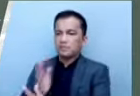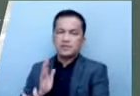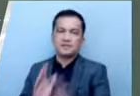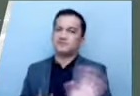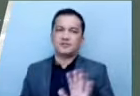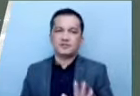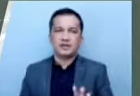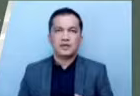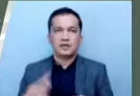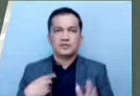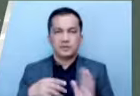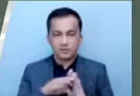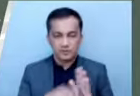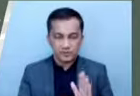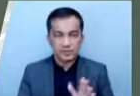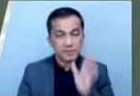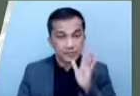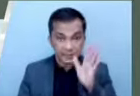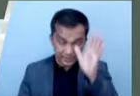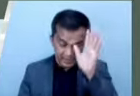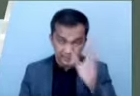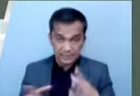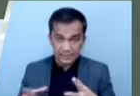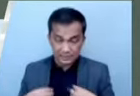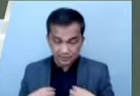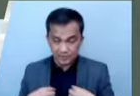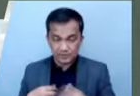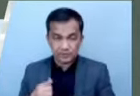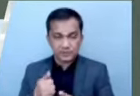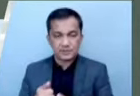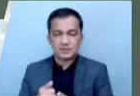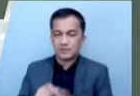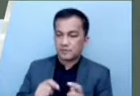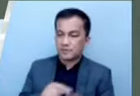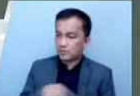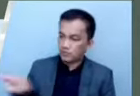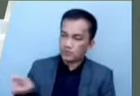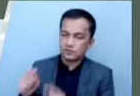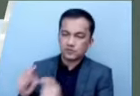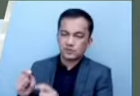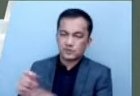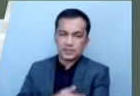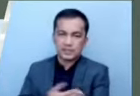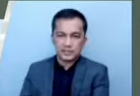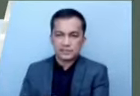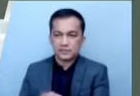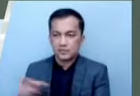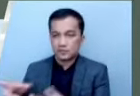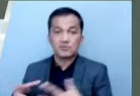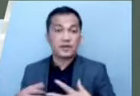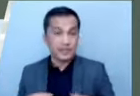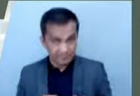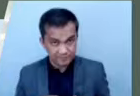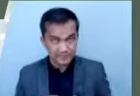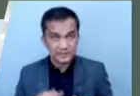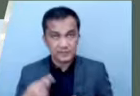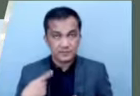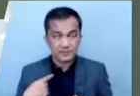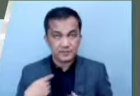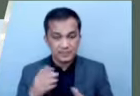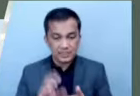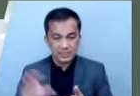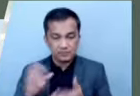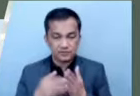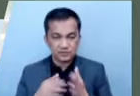yung magulang na nakatanggap ng ayuda ay nagpa-tutor ng anak. At may kondisyon yung tumanggap na college student ng